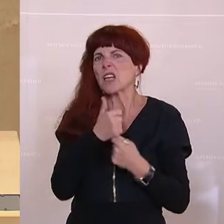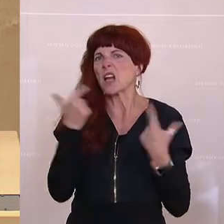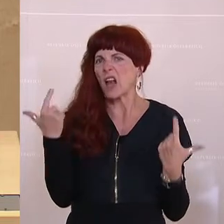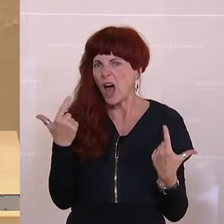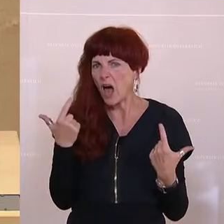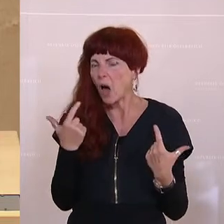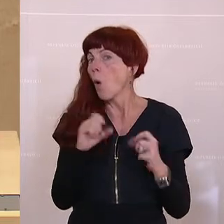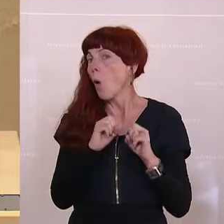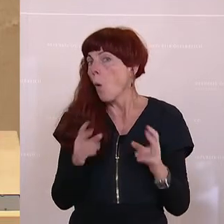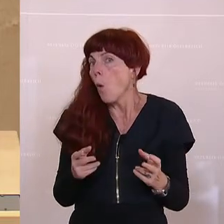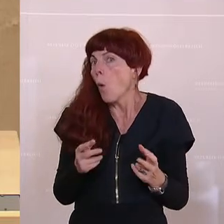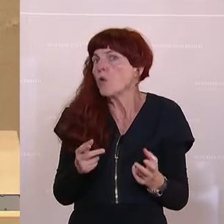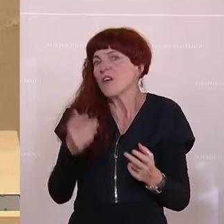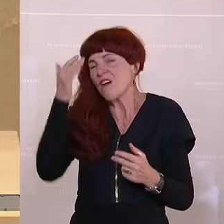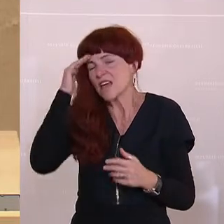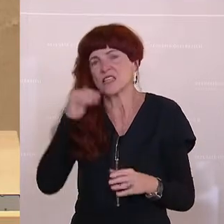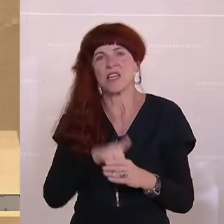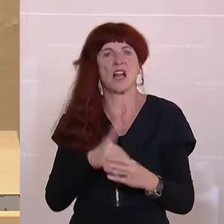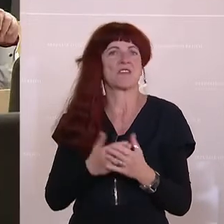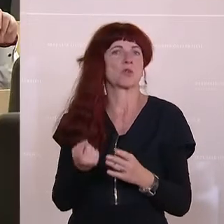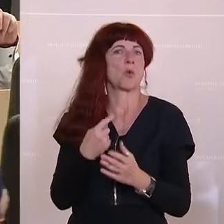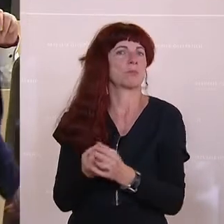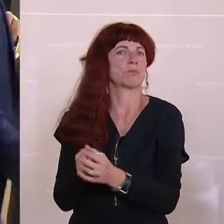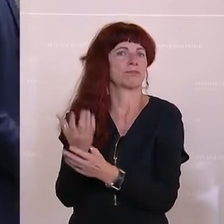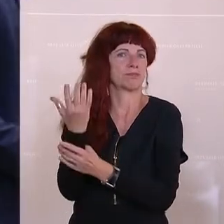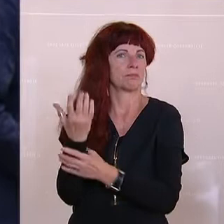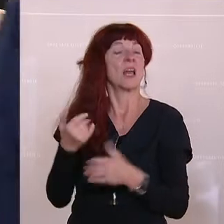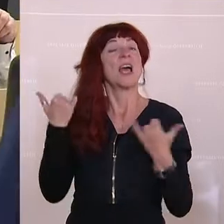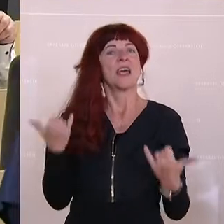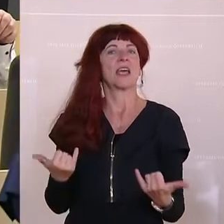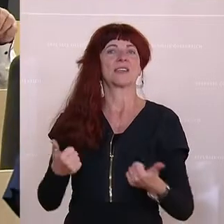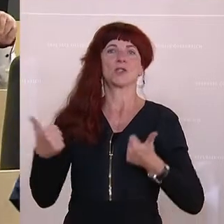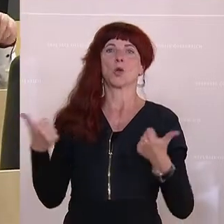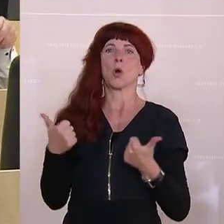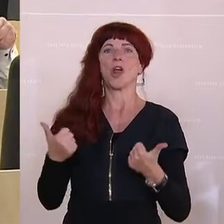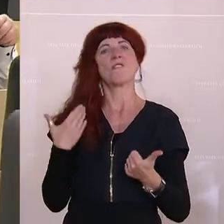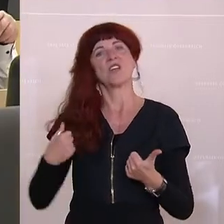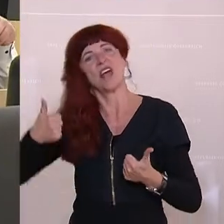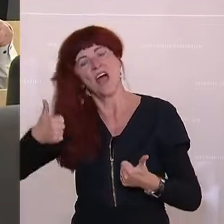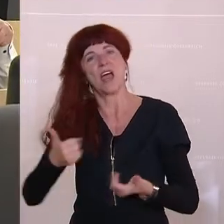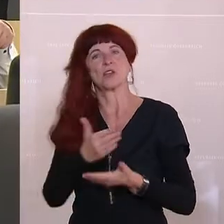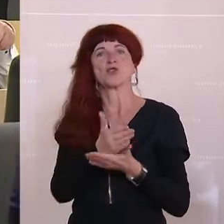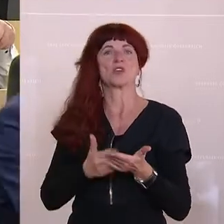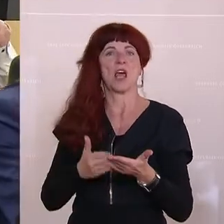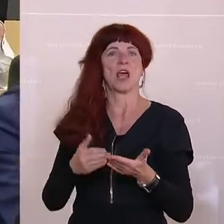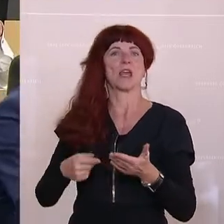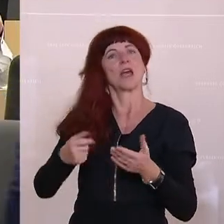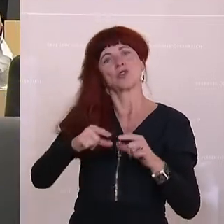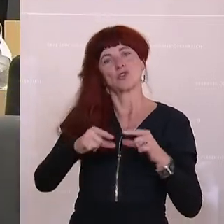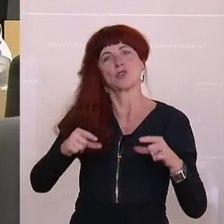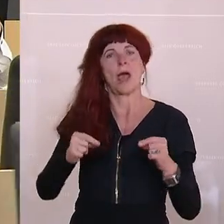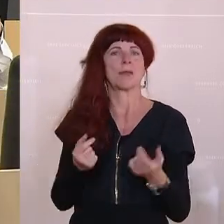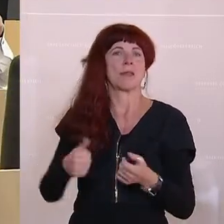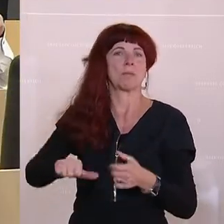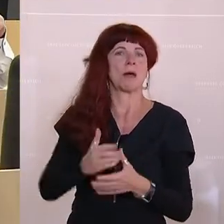genau entstehen wird. Jetzt gibt es großzügigerweise wieder ein Steinchen, nämlich die 15a-Vereinbarung